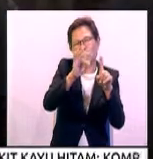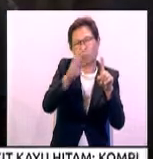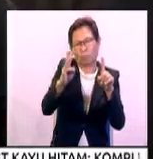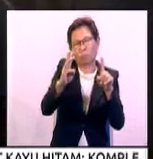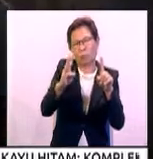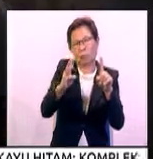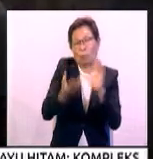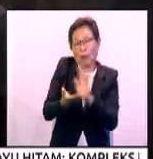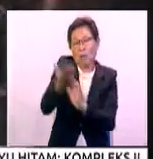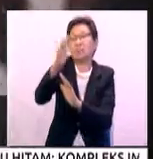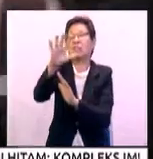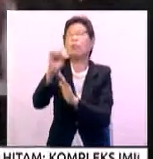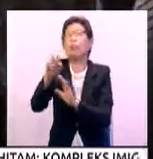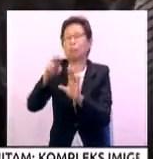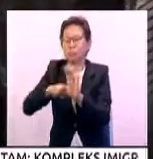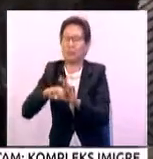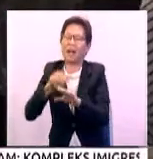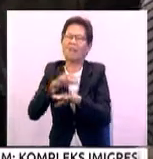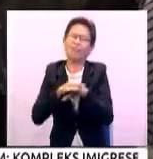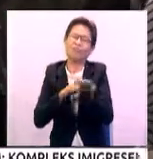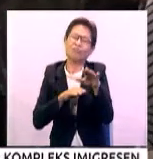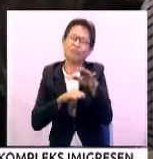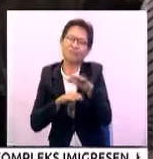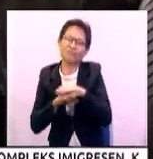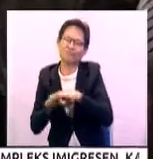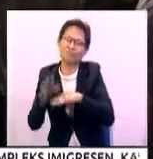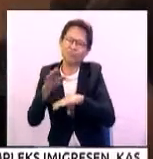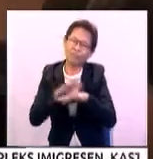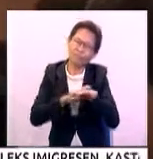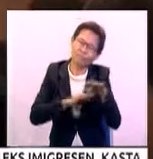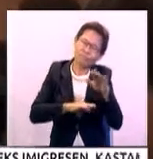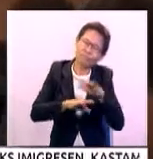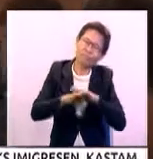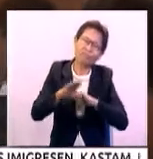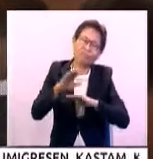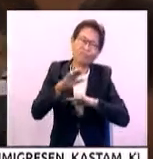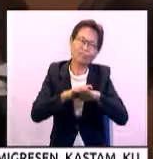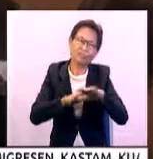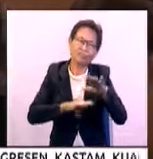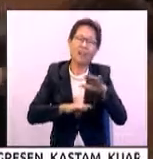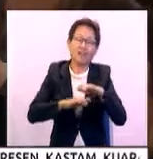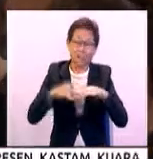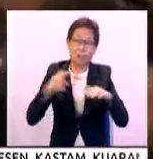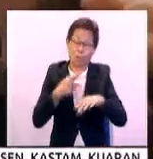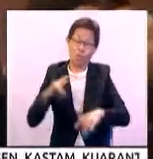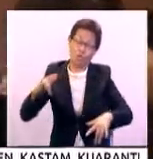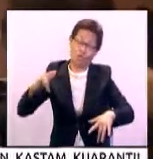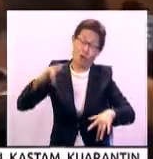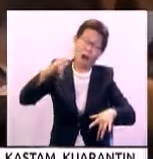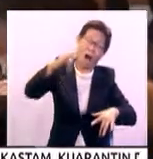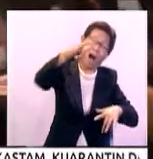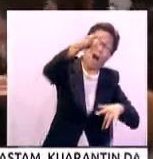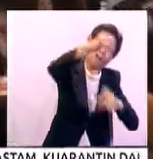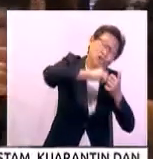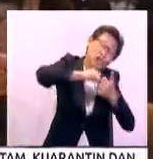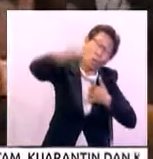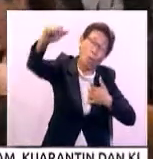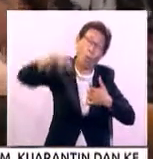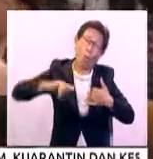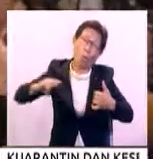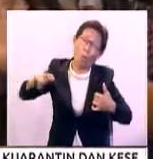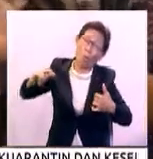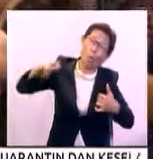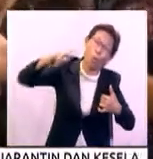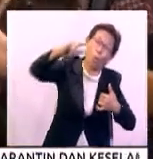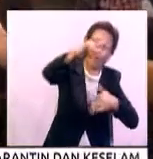an increase but more comfort network, kita boleh pergi tempat yang lebih jauh, for example, or macam kalau